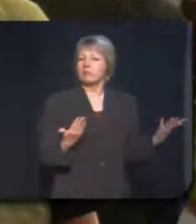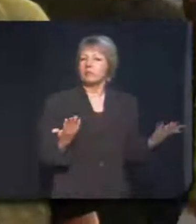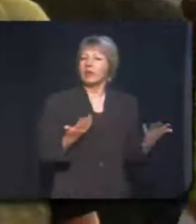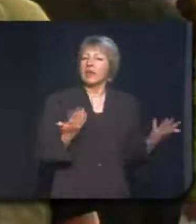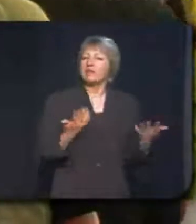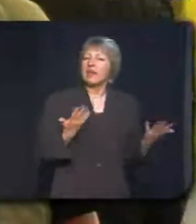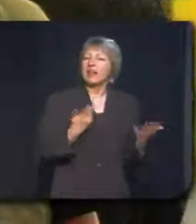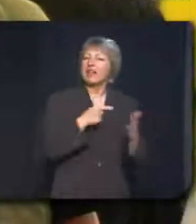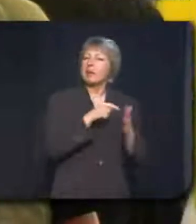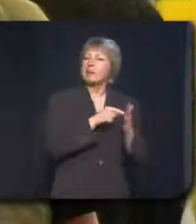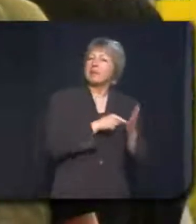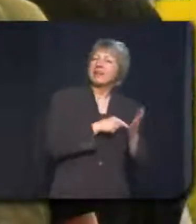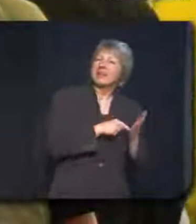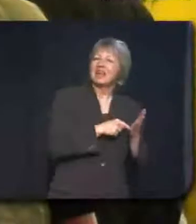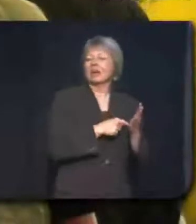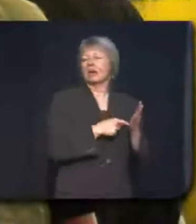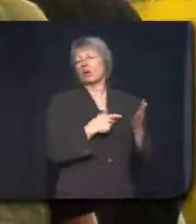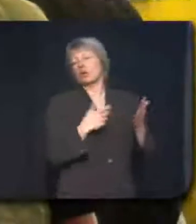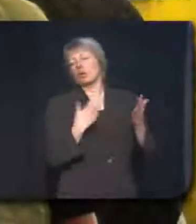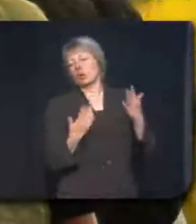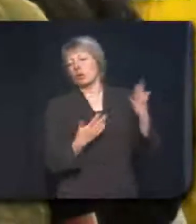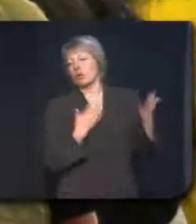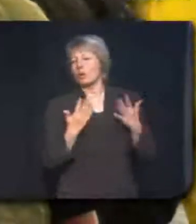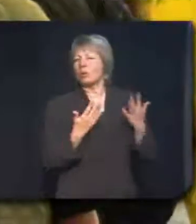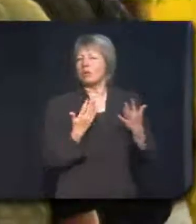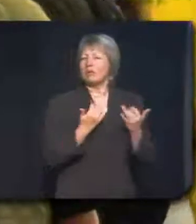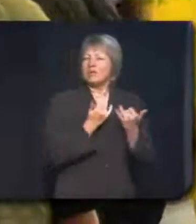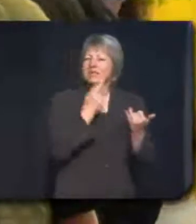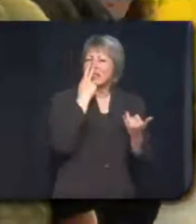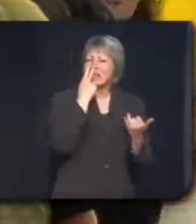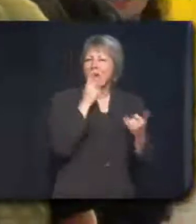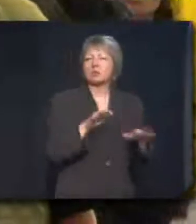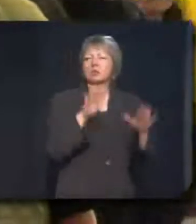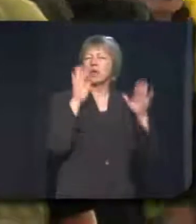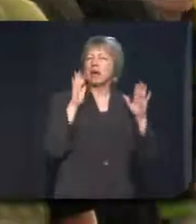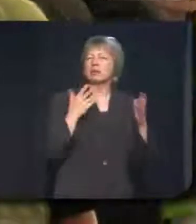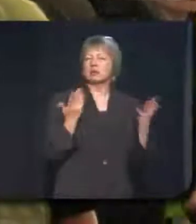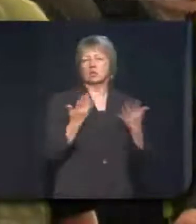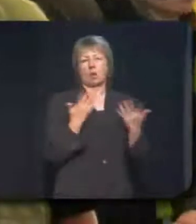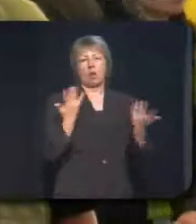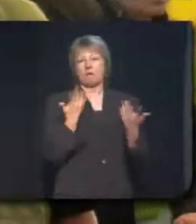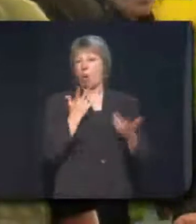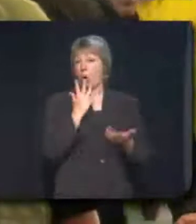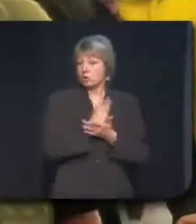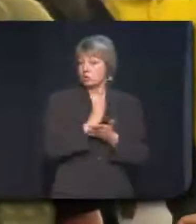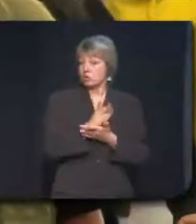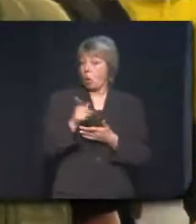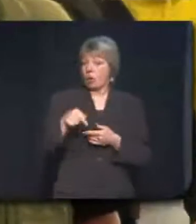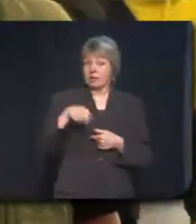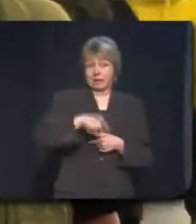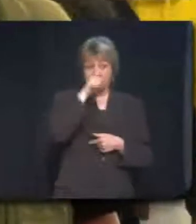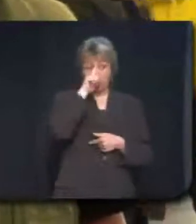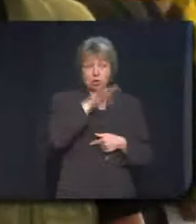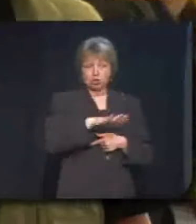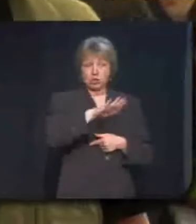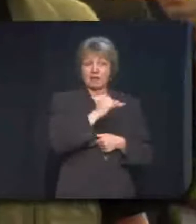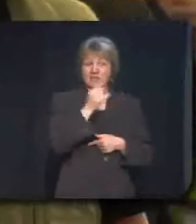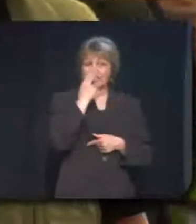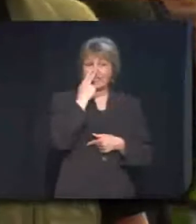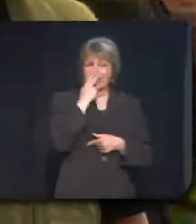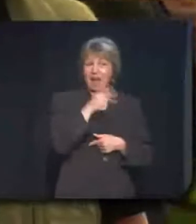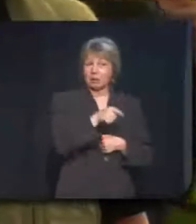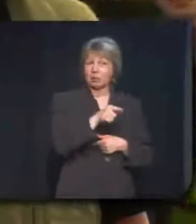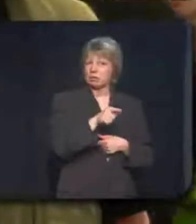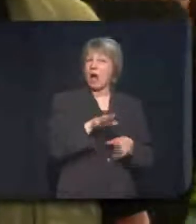Asylbewerber in Deutschland aktuell leben und was für Fälle in Deutschland schon als nicht asylwürdig erachtet werden es ist einfach